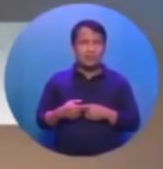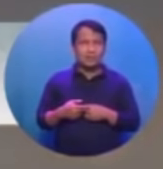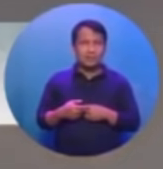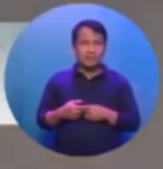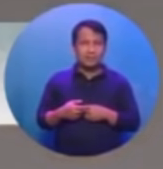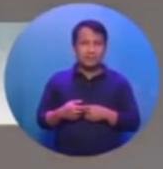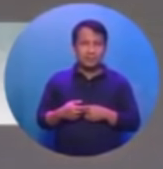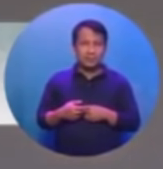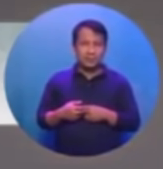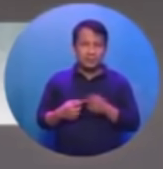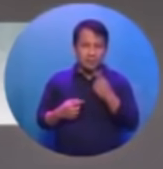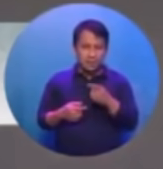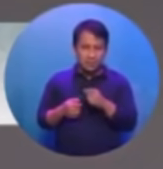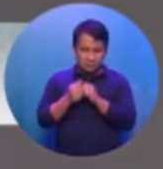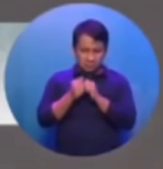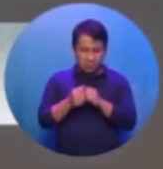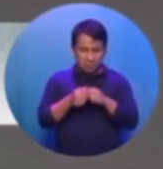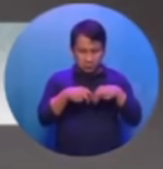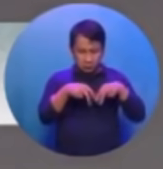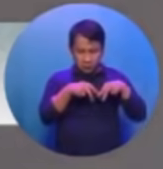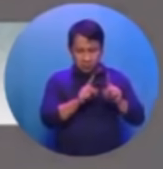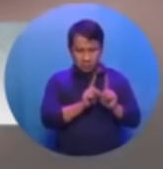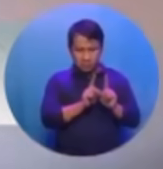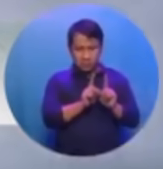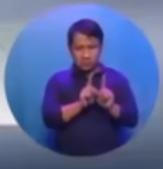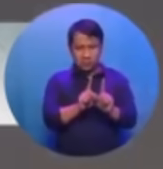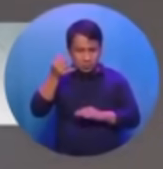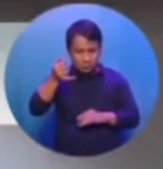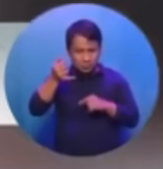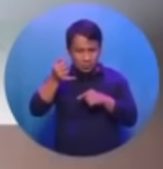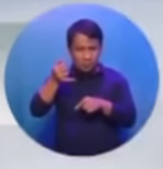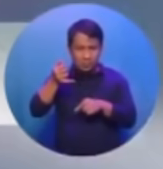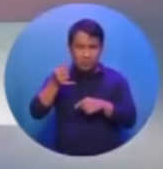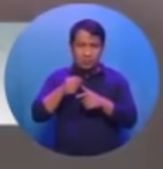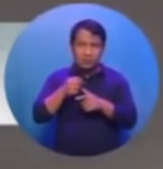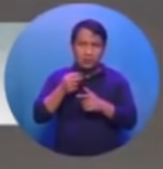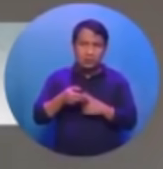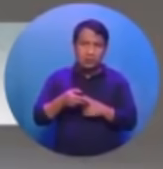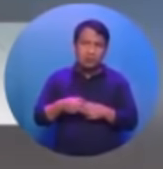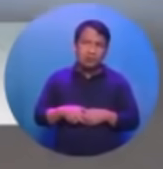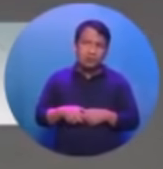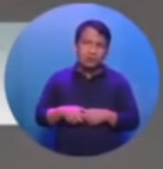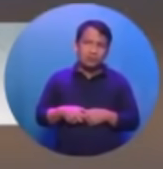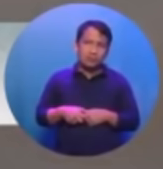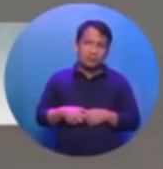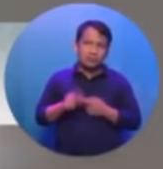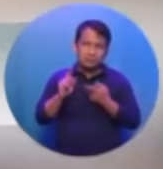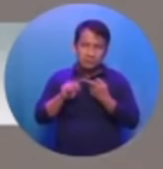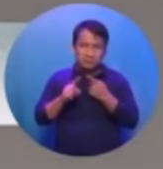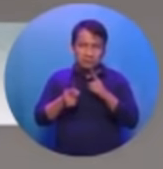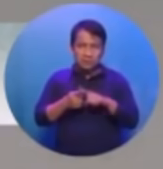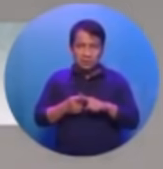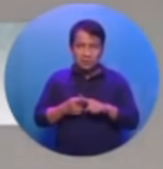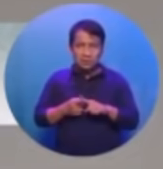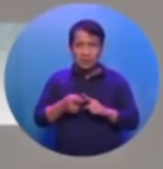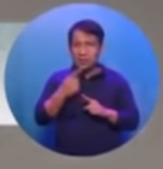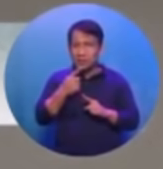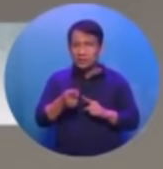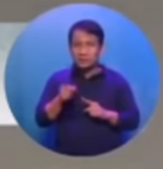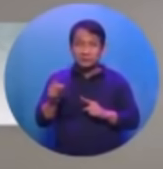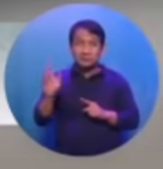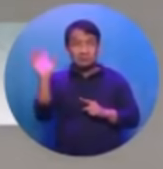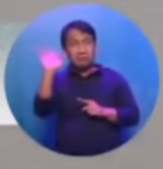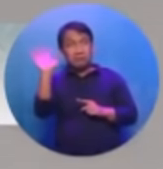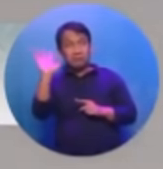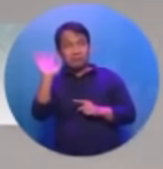At andyan, magkatabi sila. Ah, meron nagbibidyo sa taas. Okay. Kaibigan daw yata. Kumaway pa.